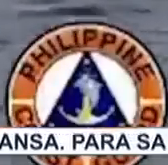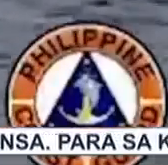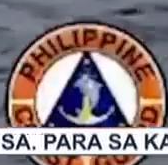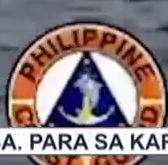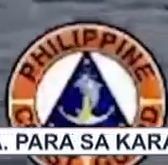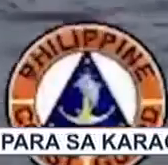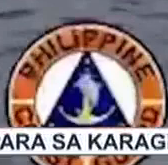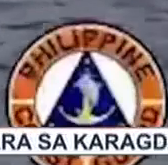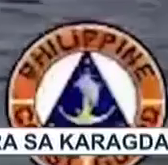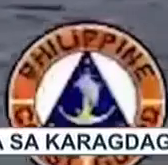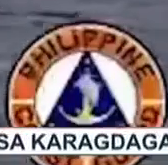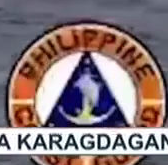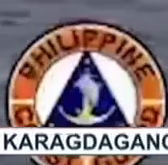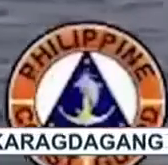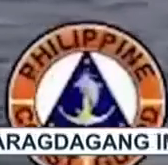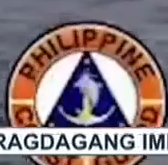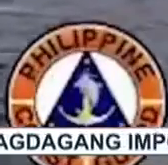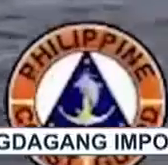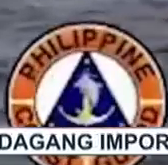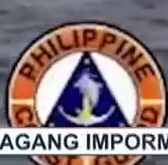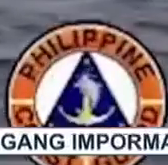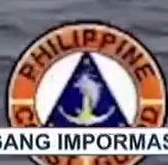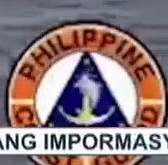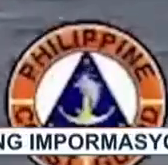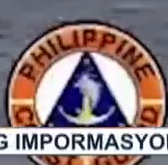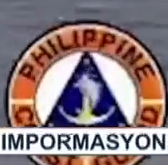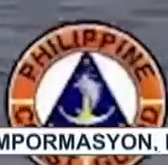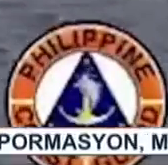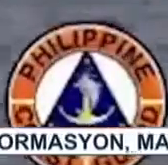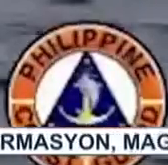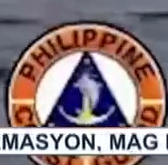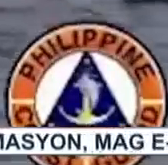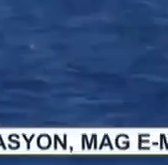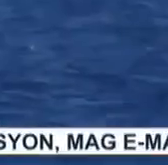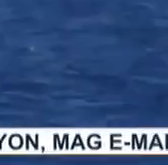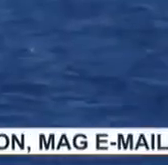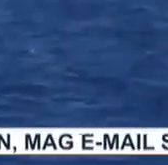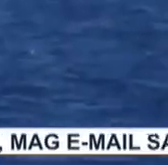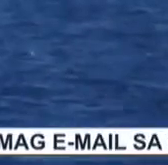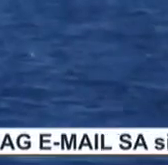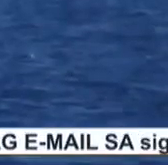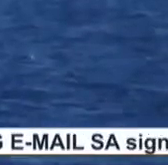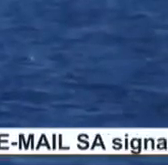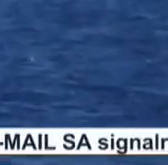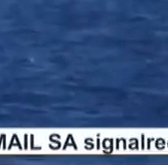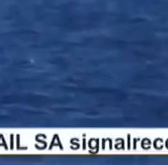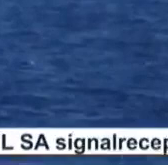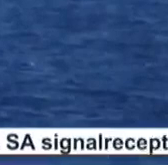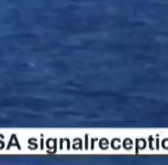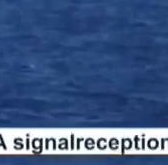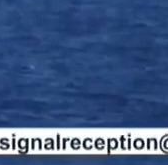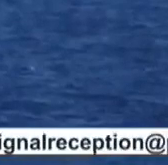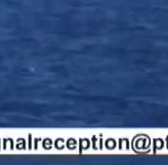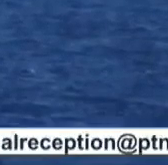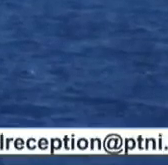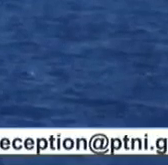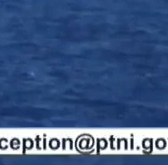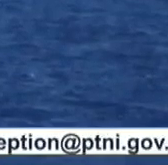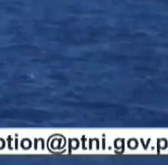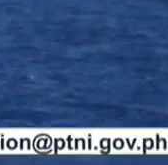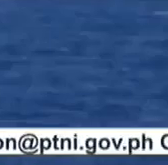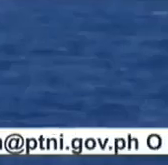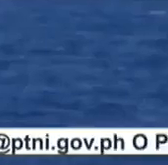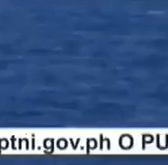Panibagong insidente na naman ng pangaharas ng China ang naranasan ng BRP Malapascua at BRP Malabrigo sa Yungin Shoal nitong